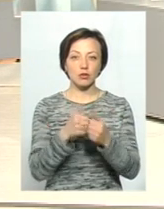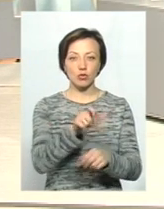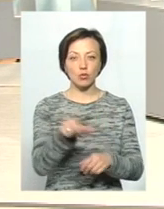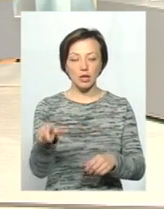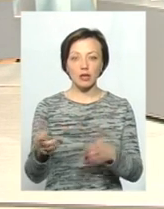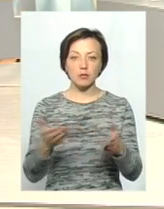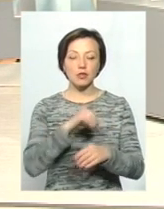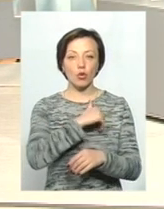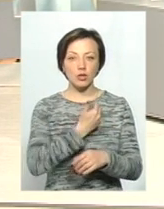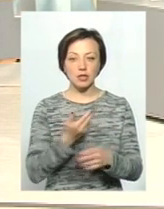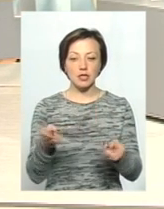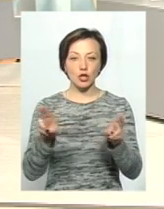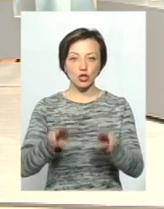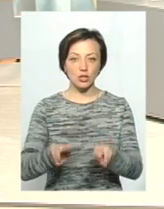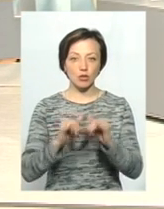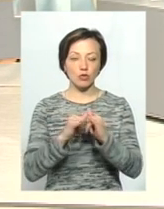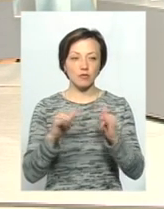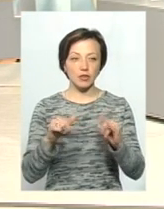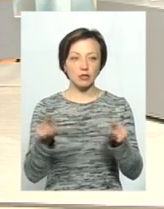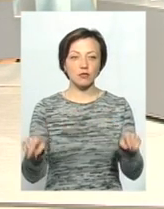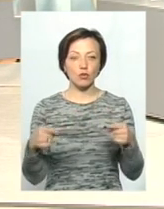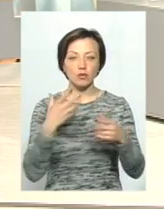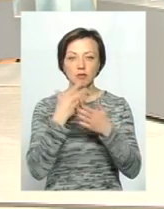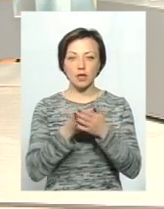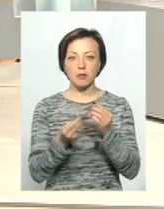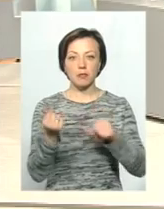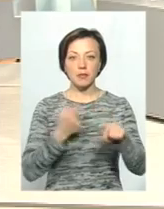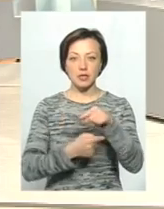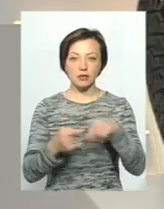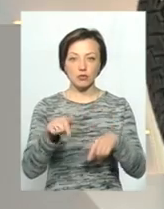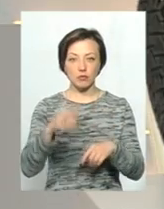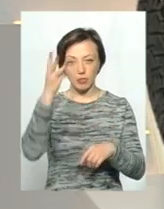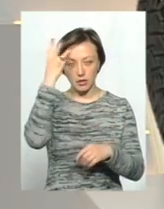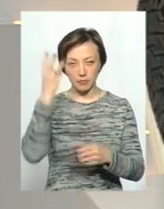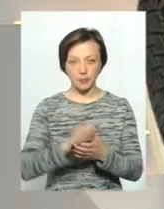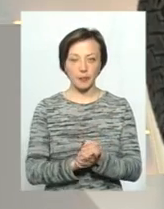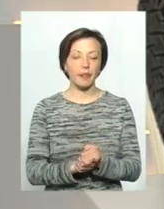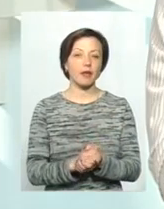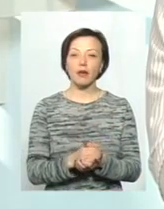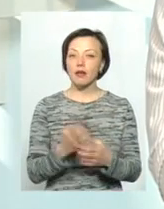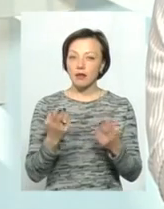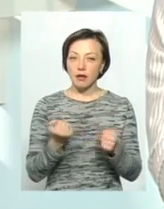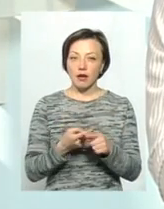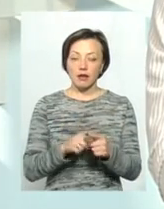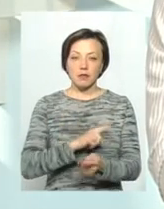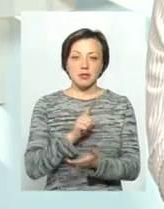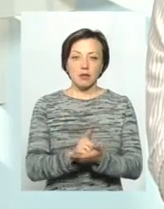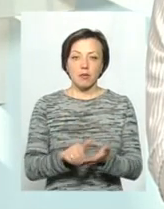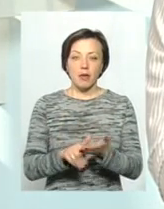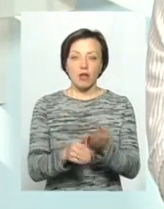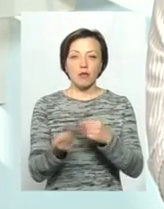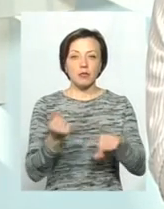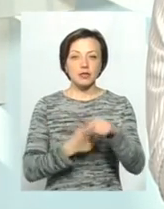які б захотіли залишитися, розвивати, створювати свій бізнес саме у Хмельницькому? Так, це обов'язково би допомогло бізнесу